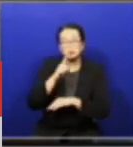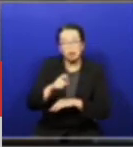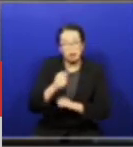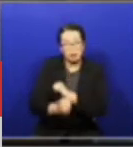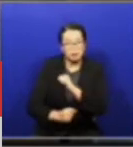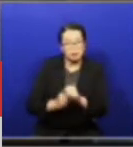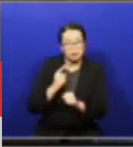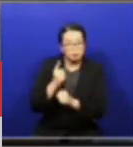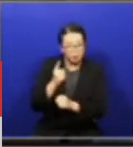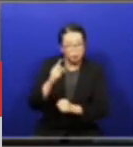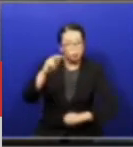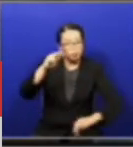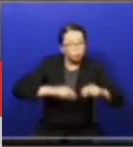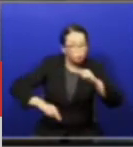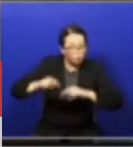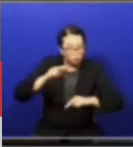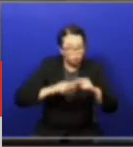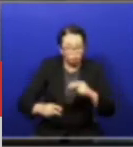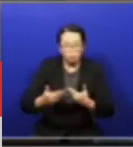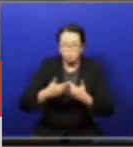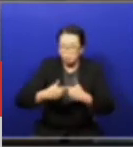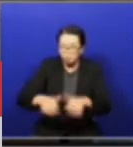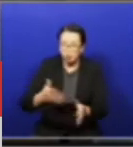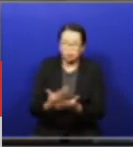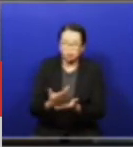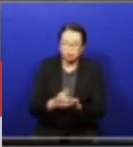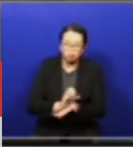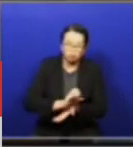ครั้งหนึ่งปล่อยให้บล็อกเกอร์มันเอาเงินไปลงทุ